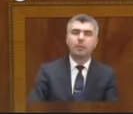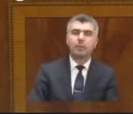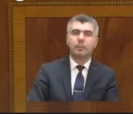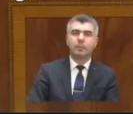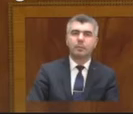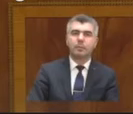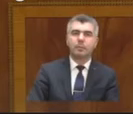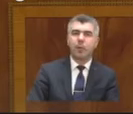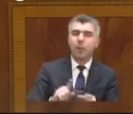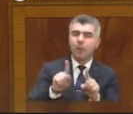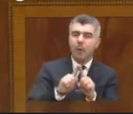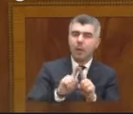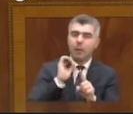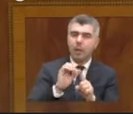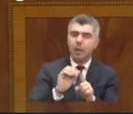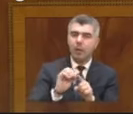فما دونا الا